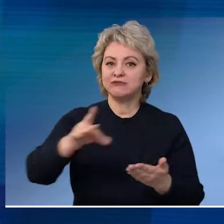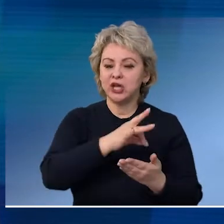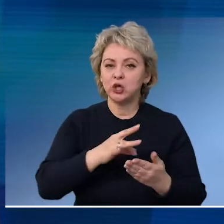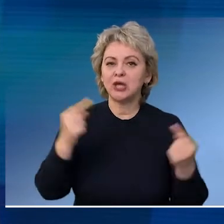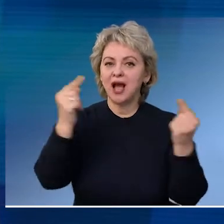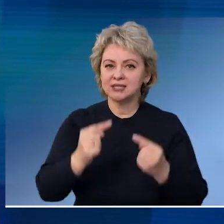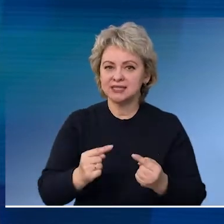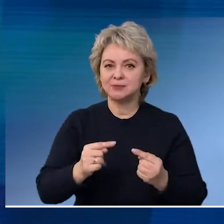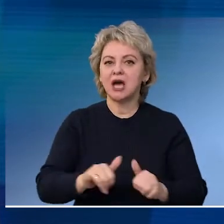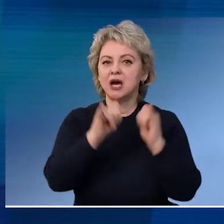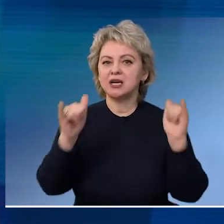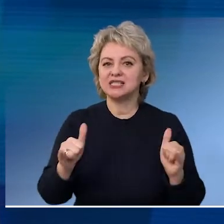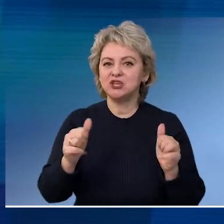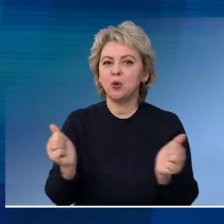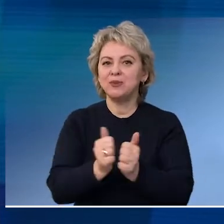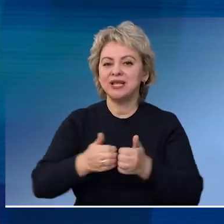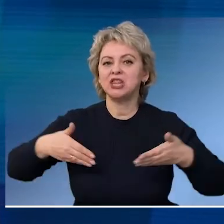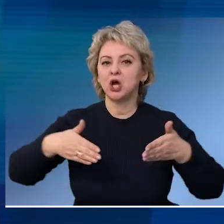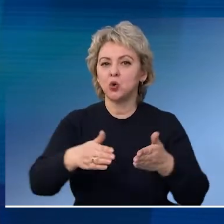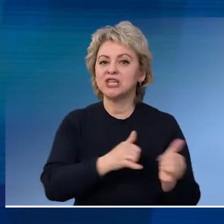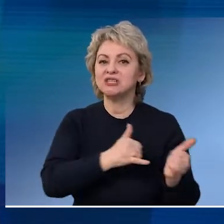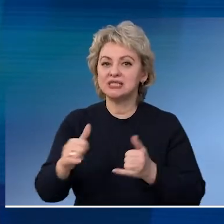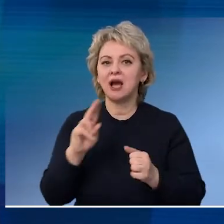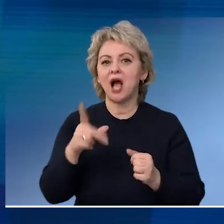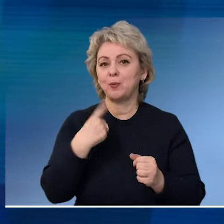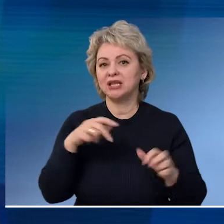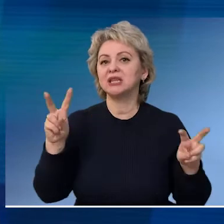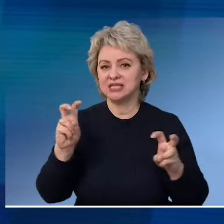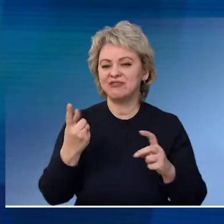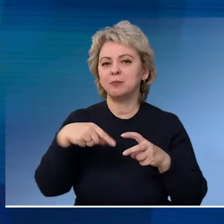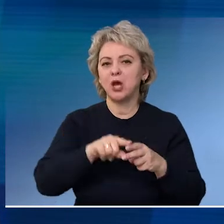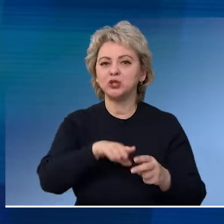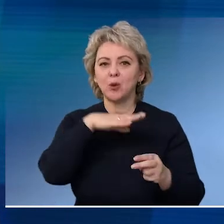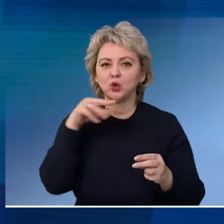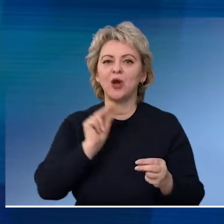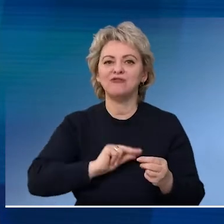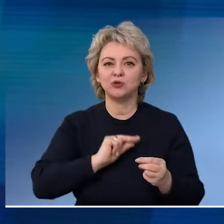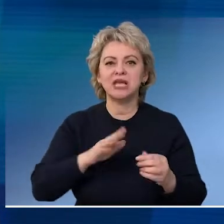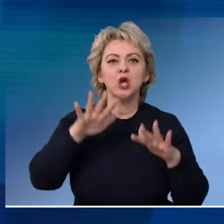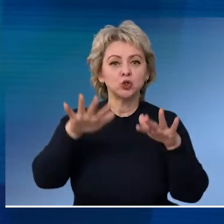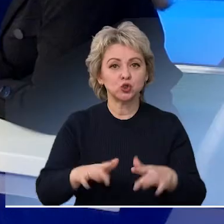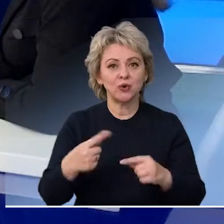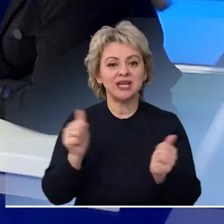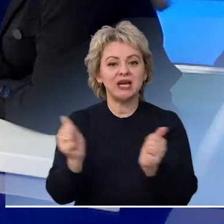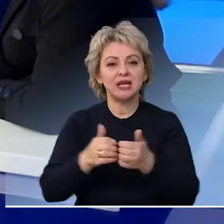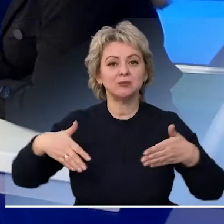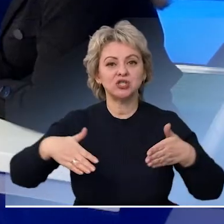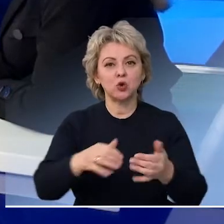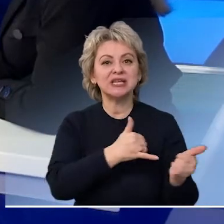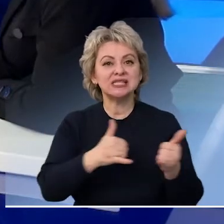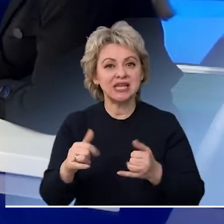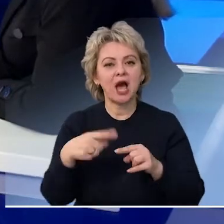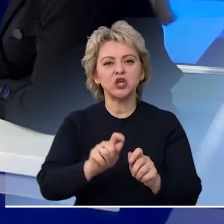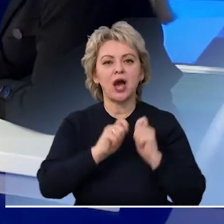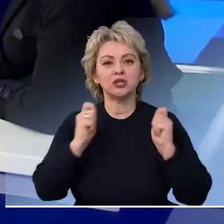нашего региона концепция развития придорожного сервиса, как мы его называем. Это многофункциональные зоны придорожного